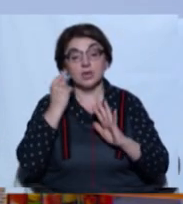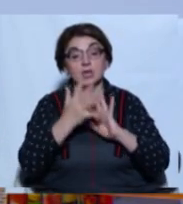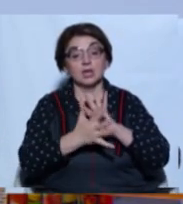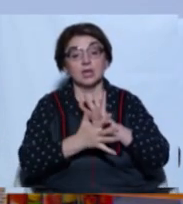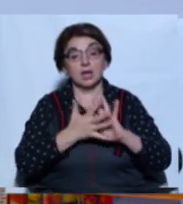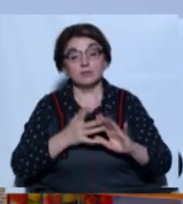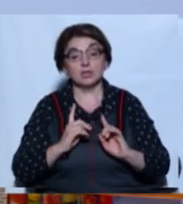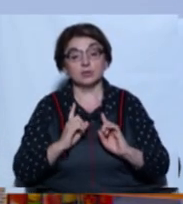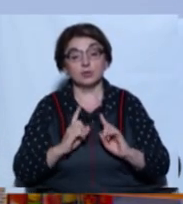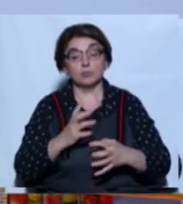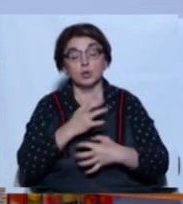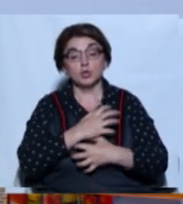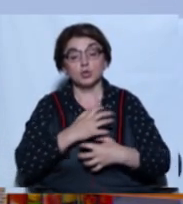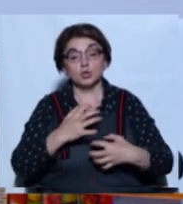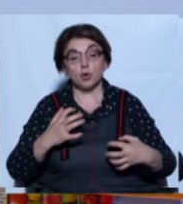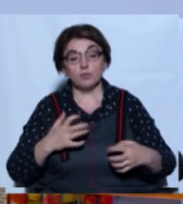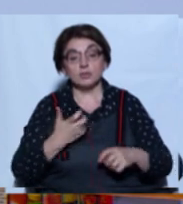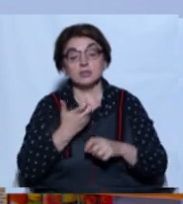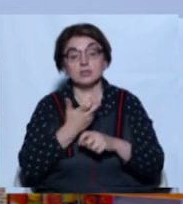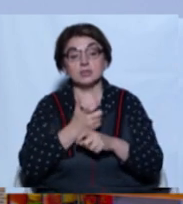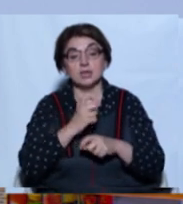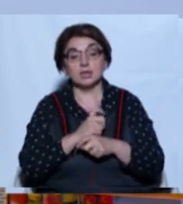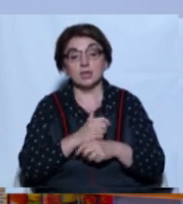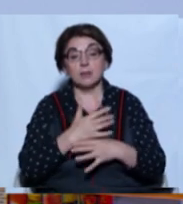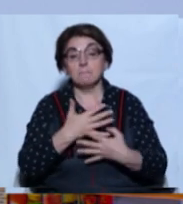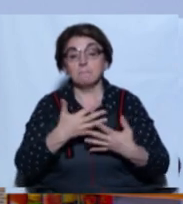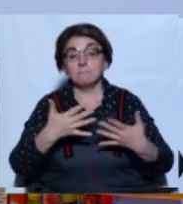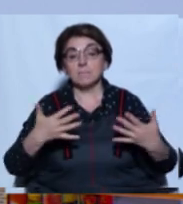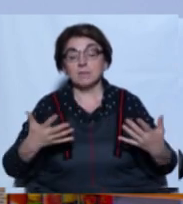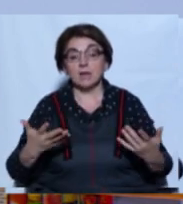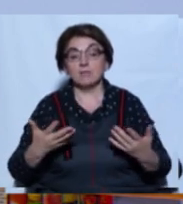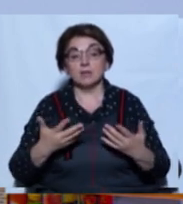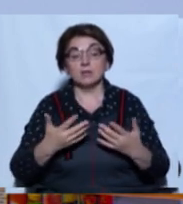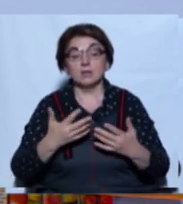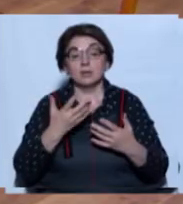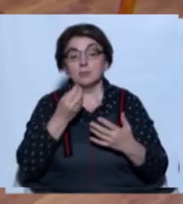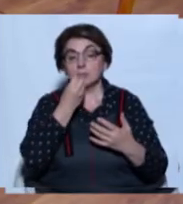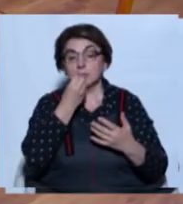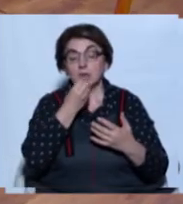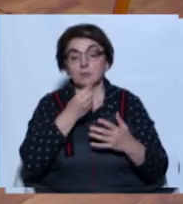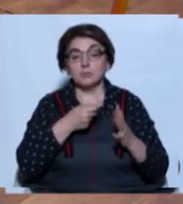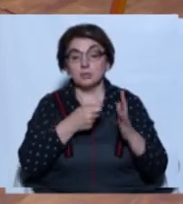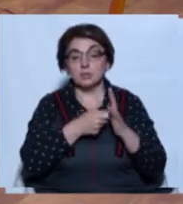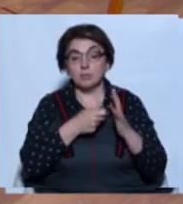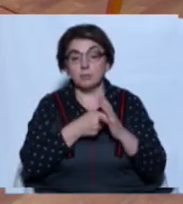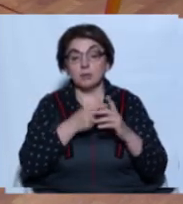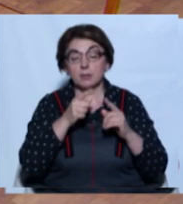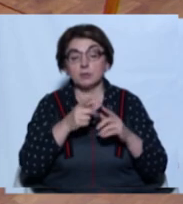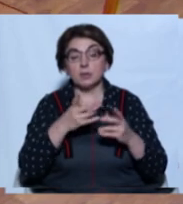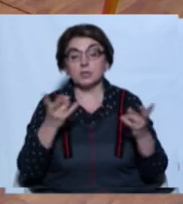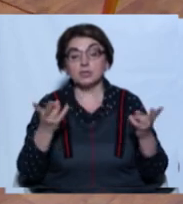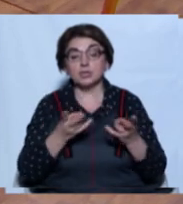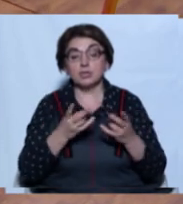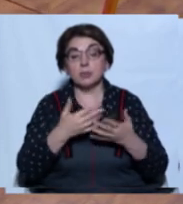რომ ცხოველები ძალიან მრავალფეროვანი საკვებით იკვებებიან და ამისათვის მათ